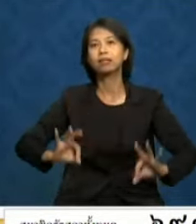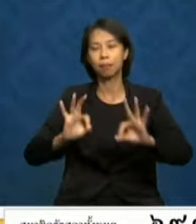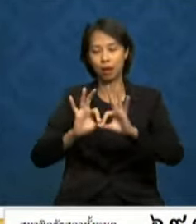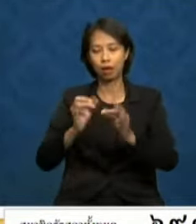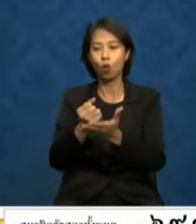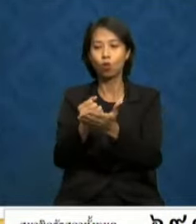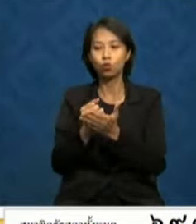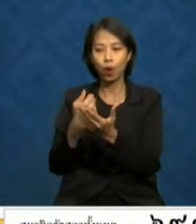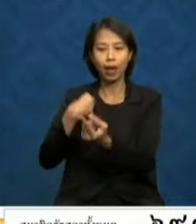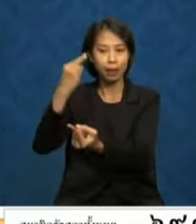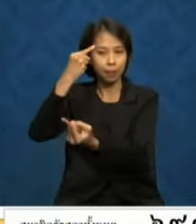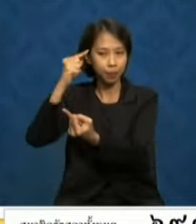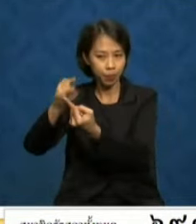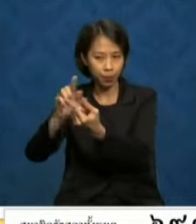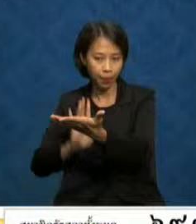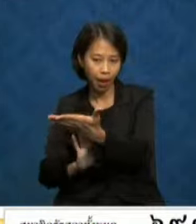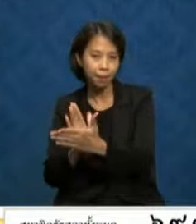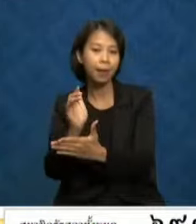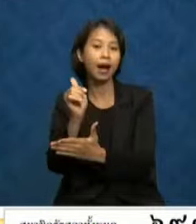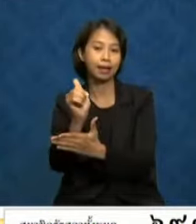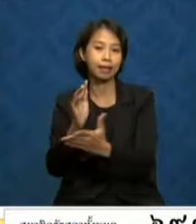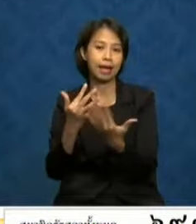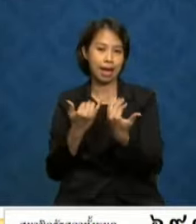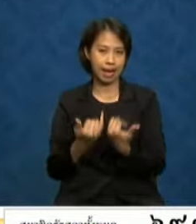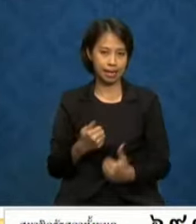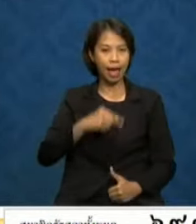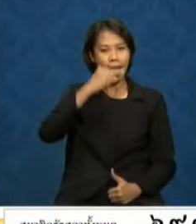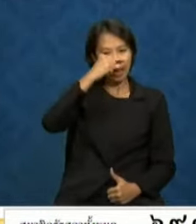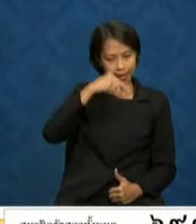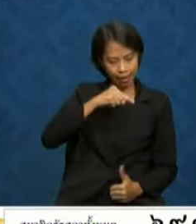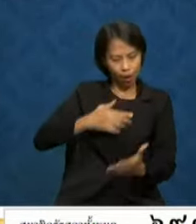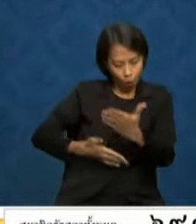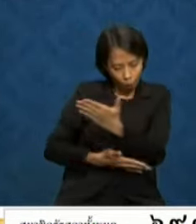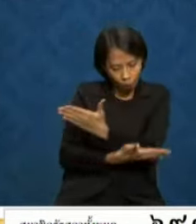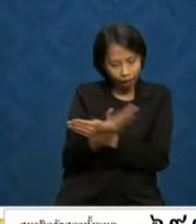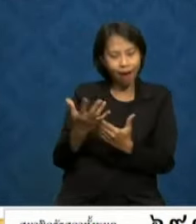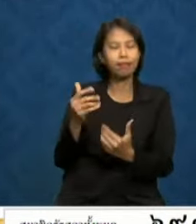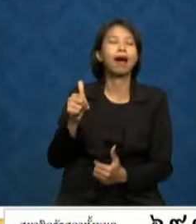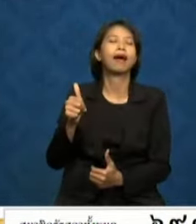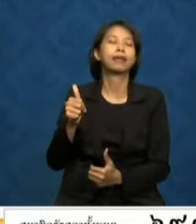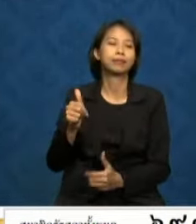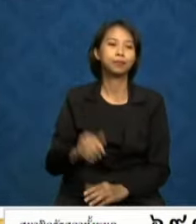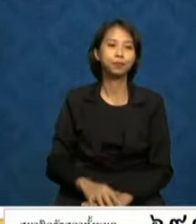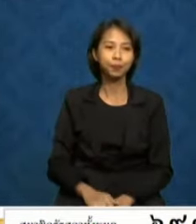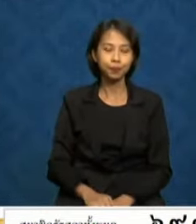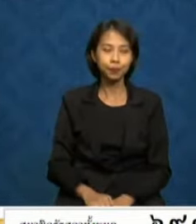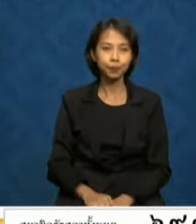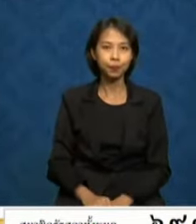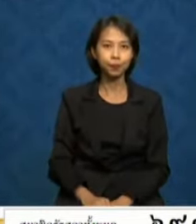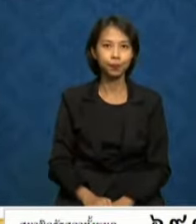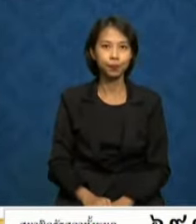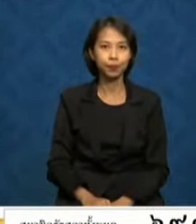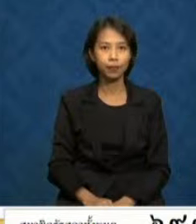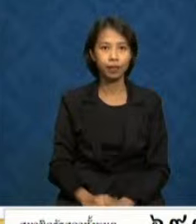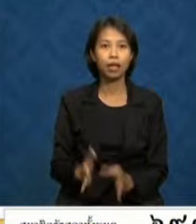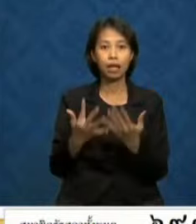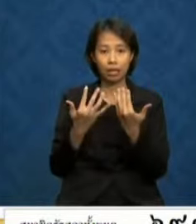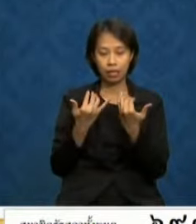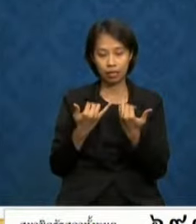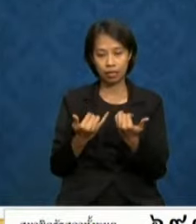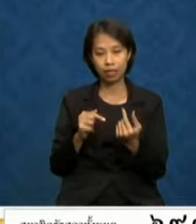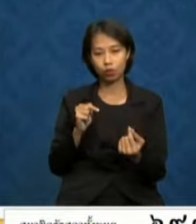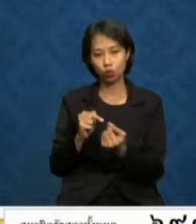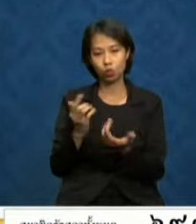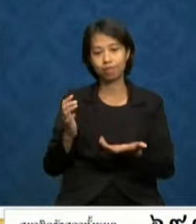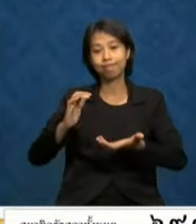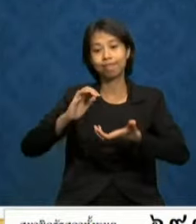าหมายขณะเดียวกันเนี่ยจะต้องสร้างโอกาสใหม่ให้กับคนไทยด้วยท่านประธานครับนอกจากความร่วมมือที่จะช่